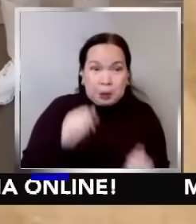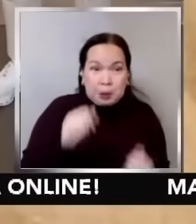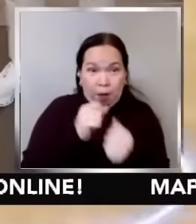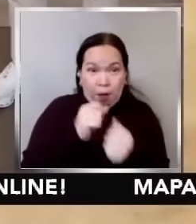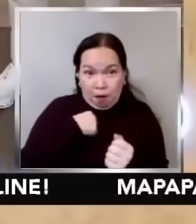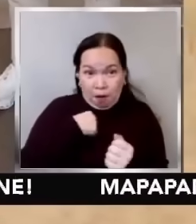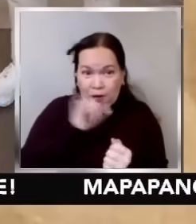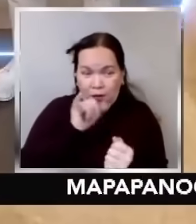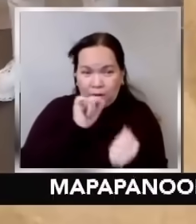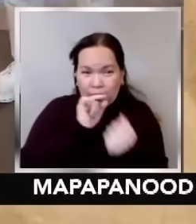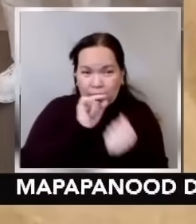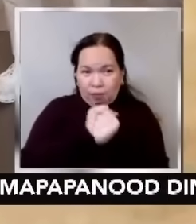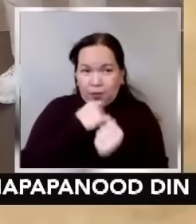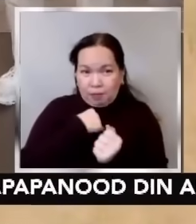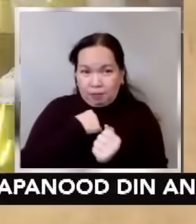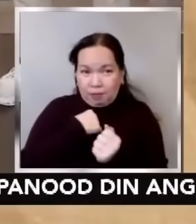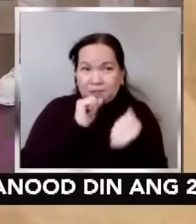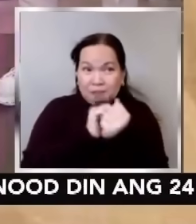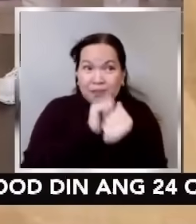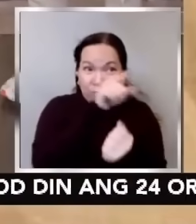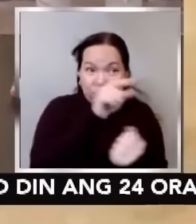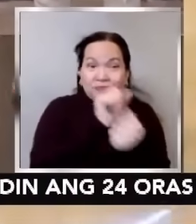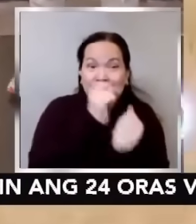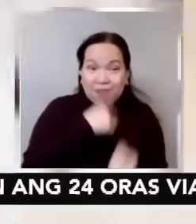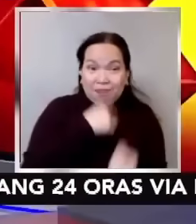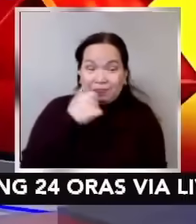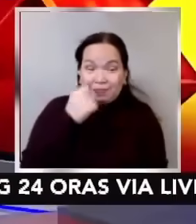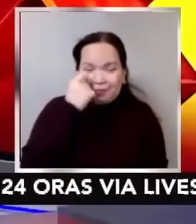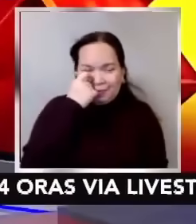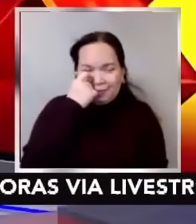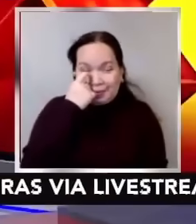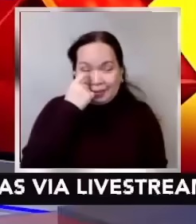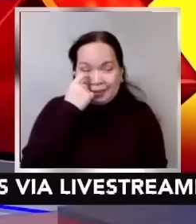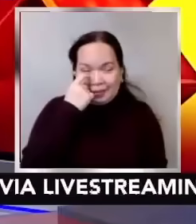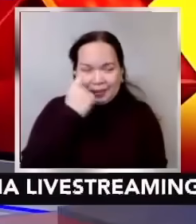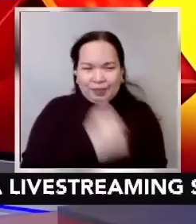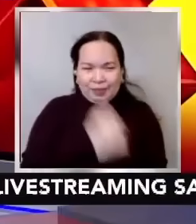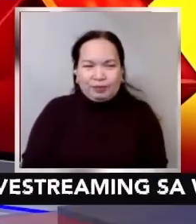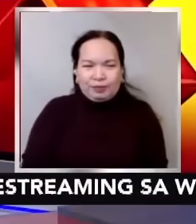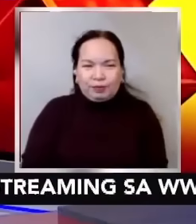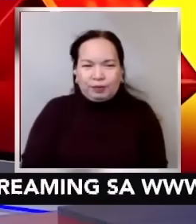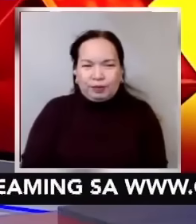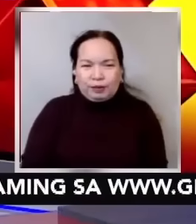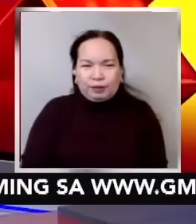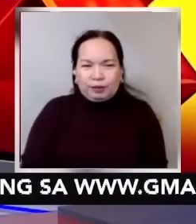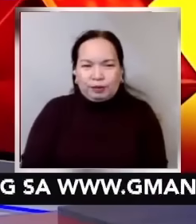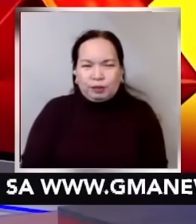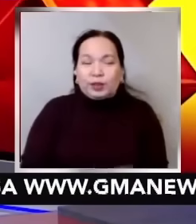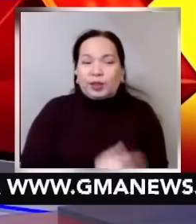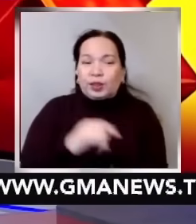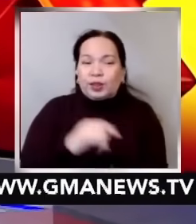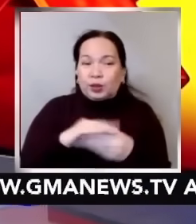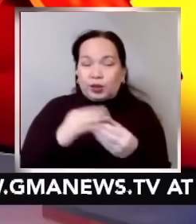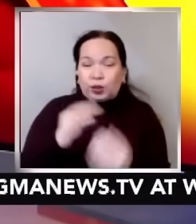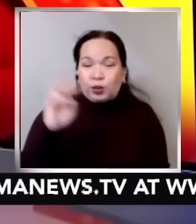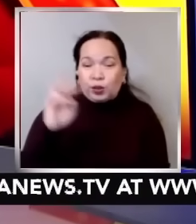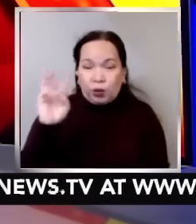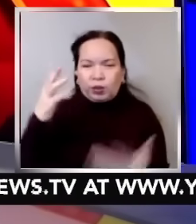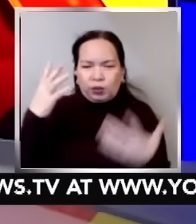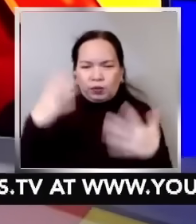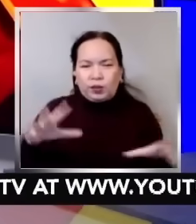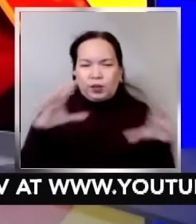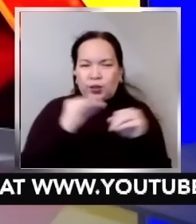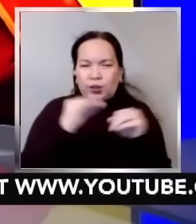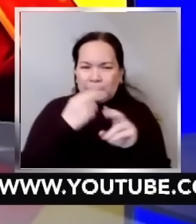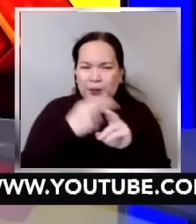Carampel, updated sa Showbiz Happenings. And that's my chica this Wednesday night. Ako po si Iya Araliano, Miss